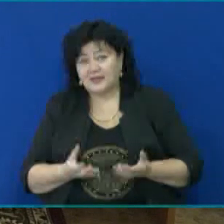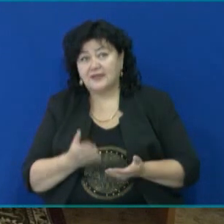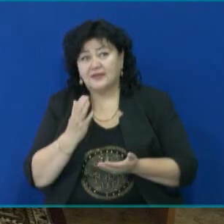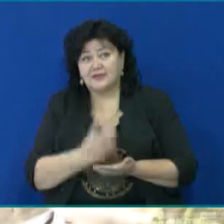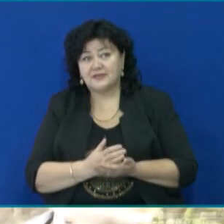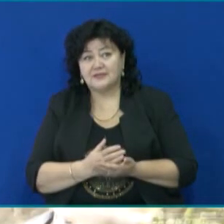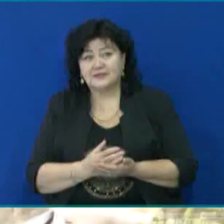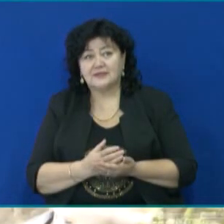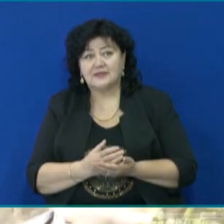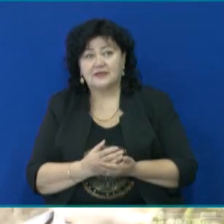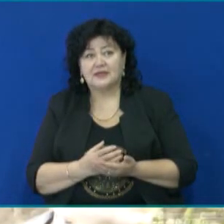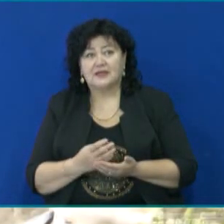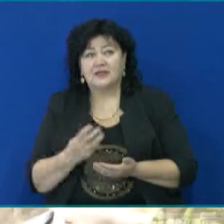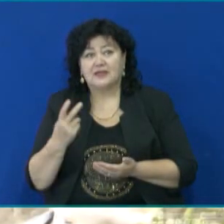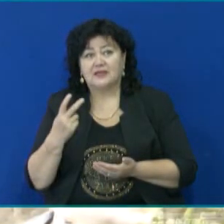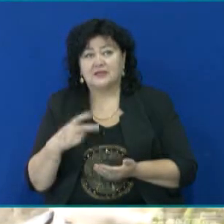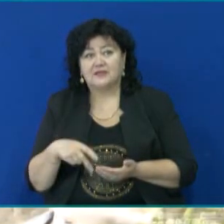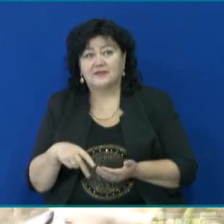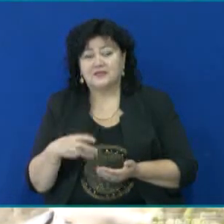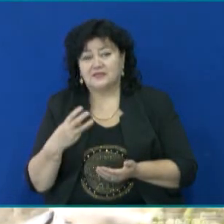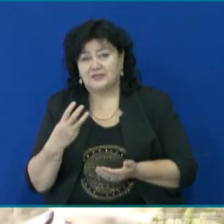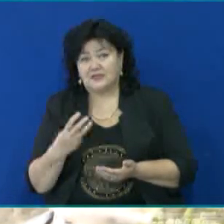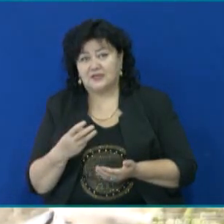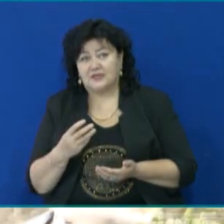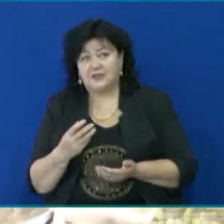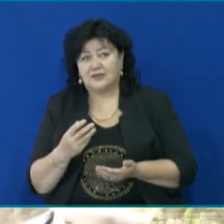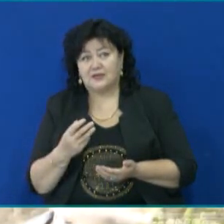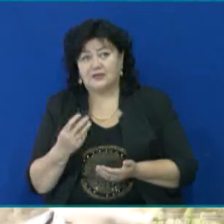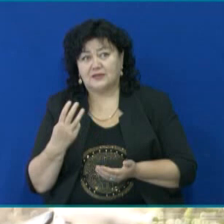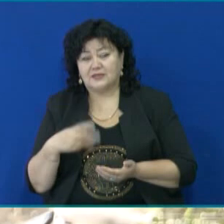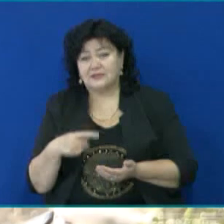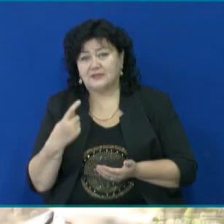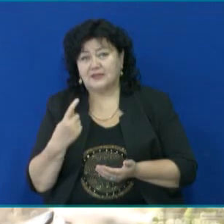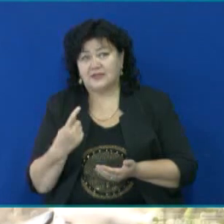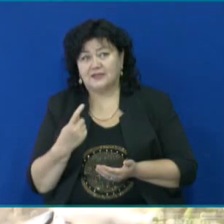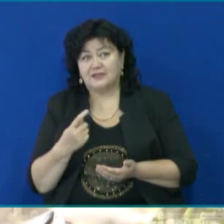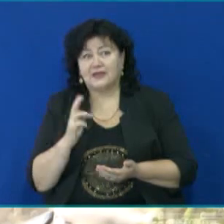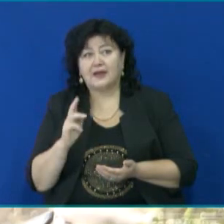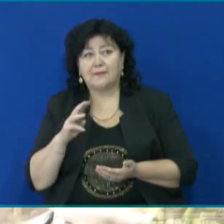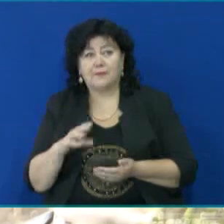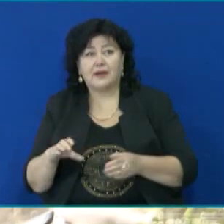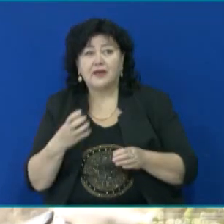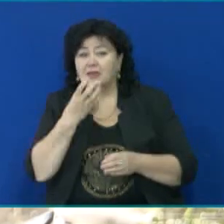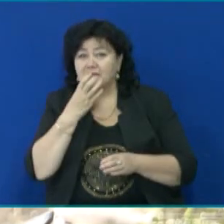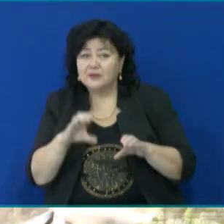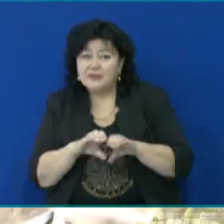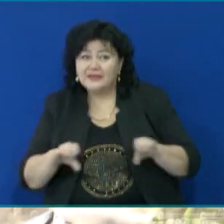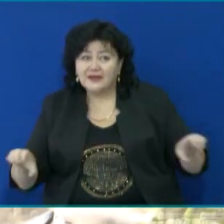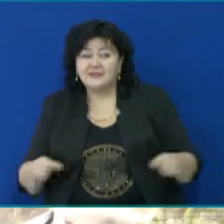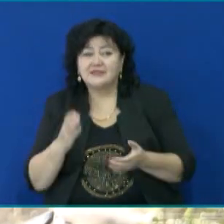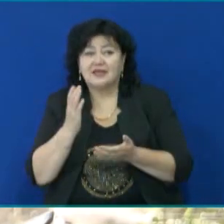тарапынан бөлінген. Биыл қаланың жылуға дайындық барысында облыстық бюджеттен 96 миллион ақша